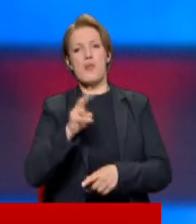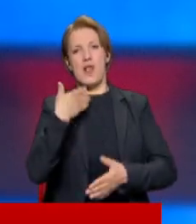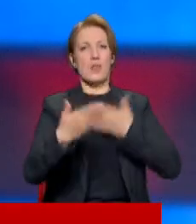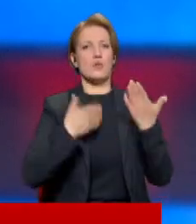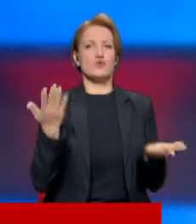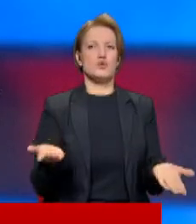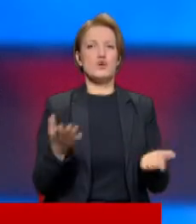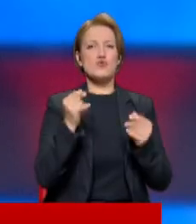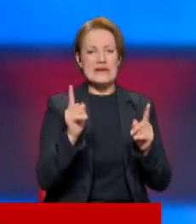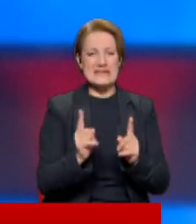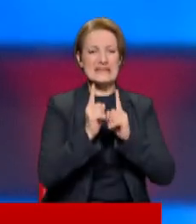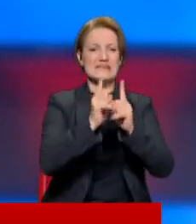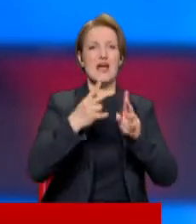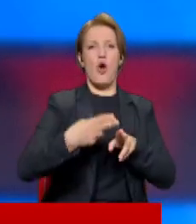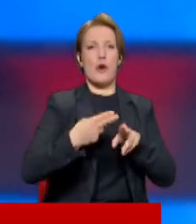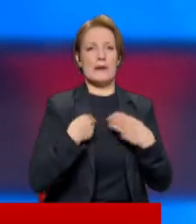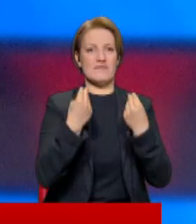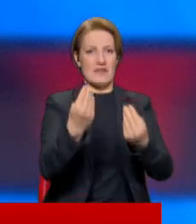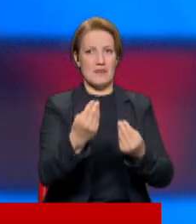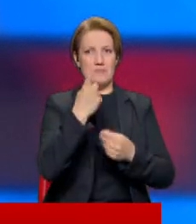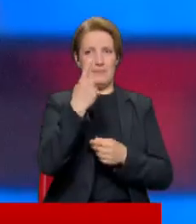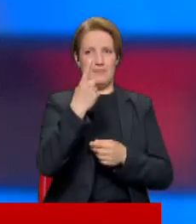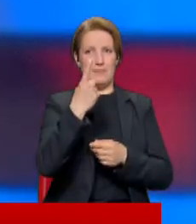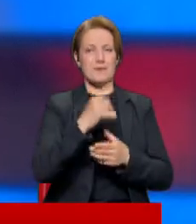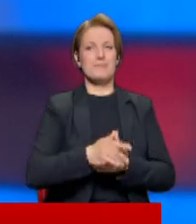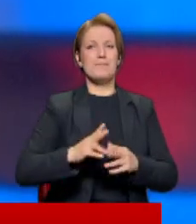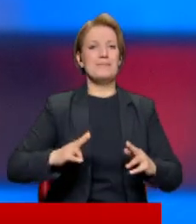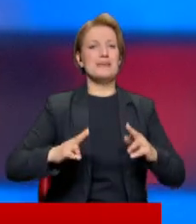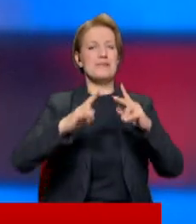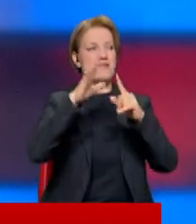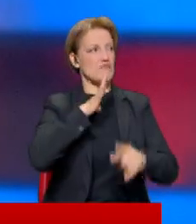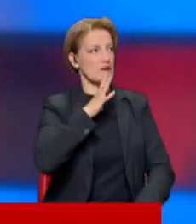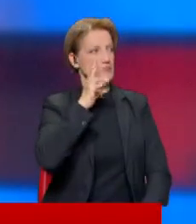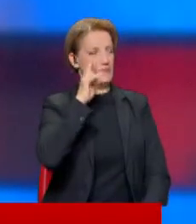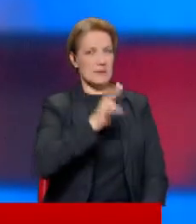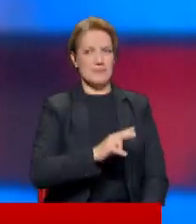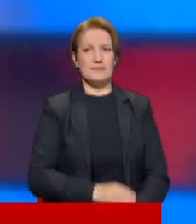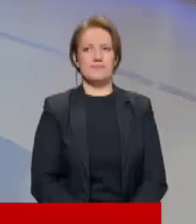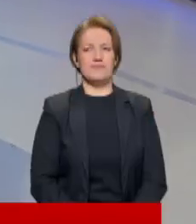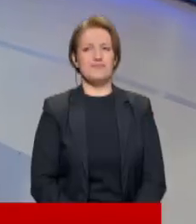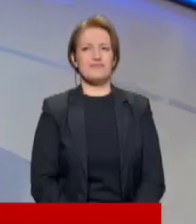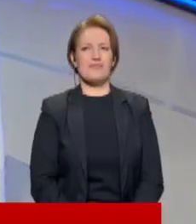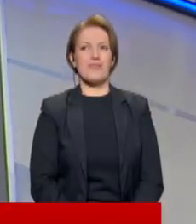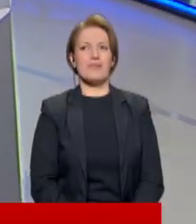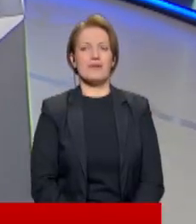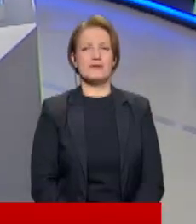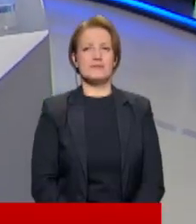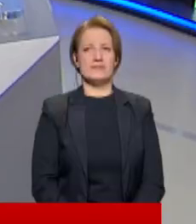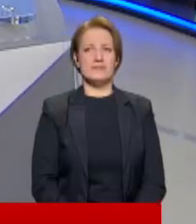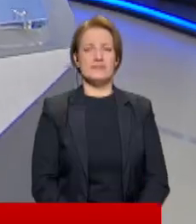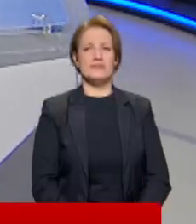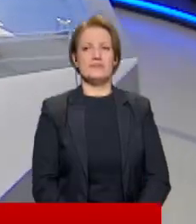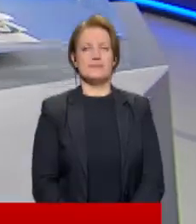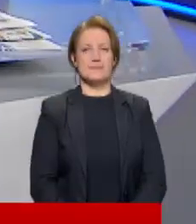bahsediyoruz bakın çok kısa bir iki tane örnek vereyim Bir piramidimiz vardı onu Eğer şey Mümkünse piramit göstermeleri